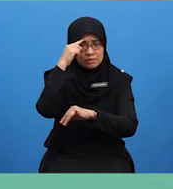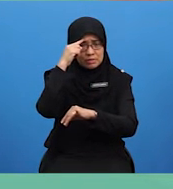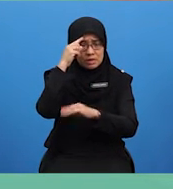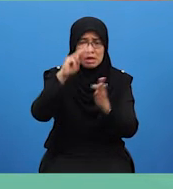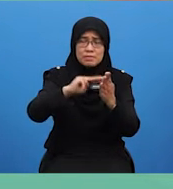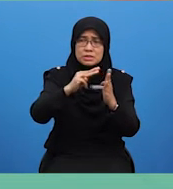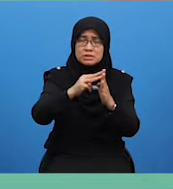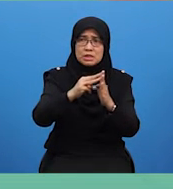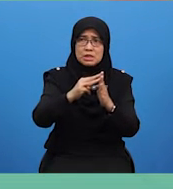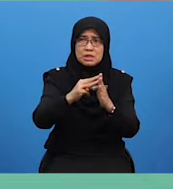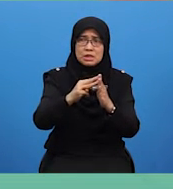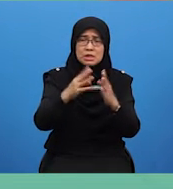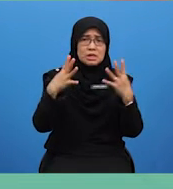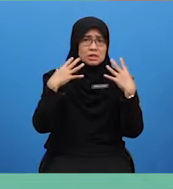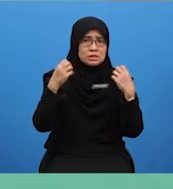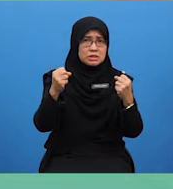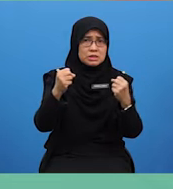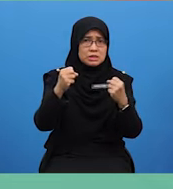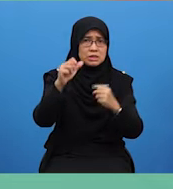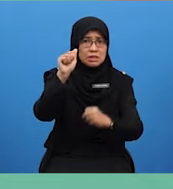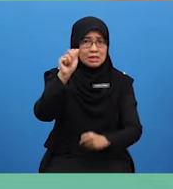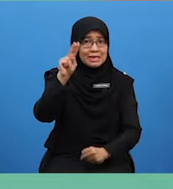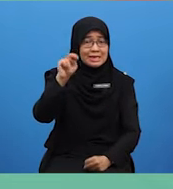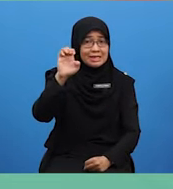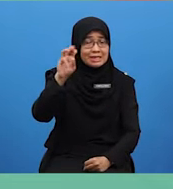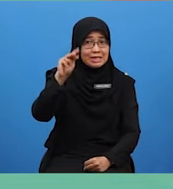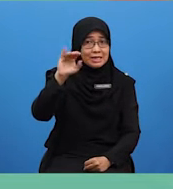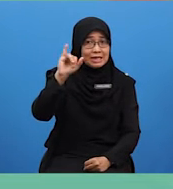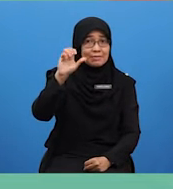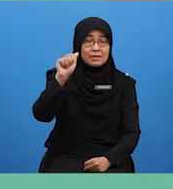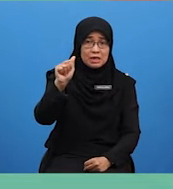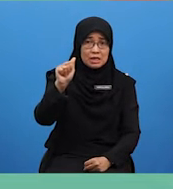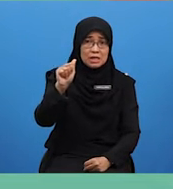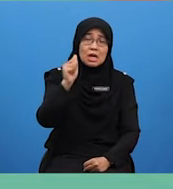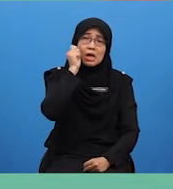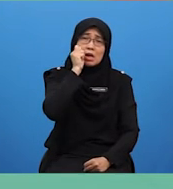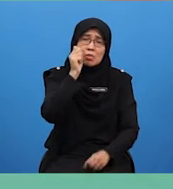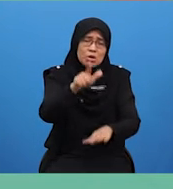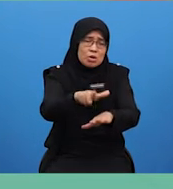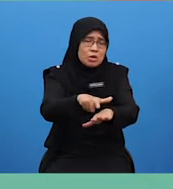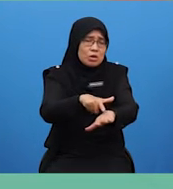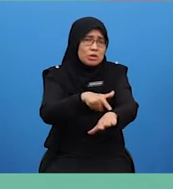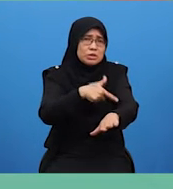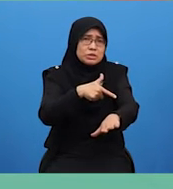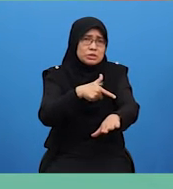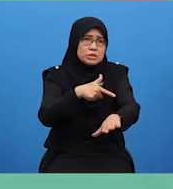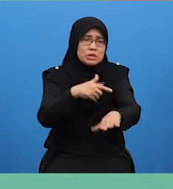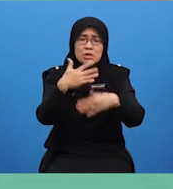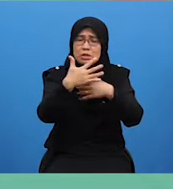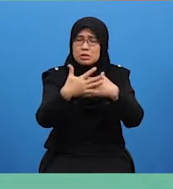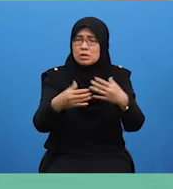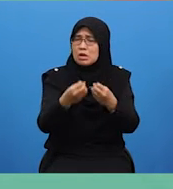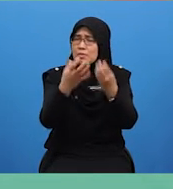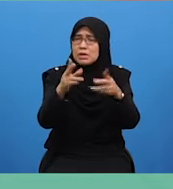seperti anemia. Contohnya, haid yang berpanjangan menyebabkan kehilangan darah yang banyak. Dan